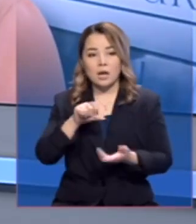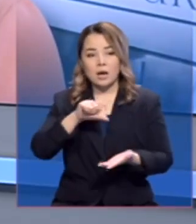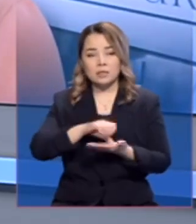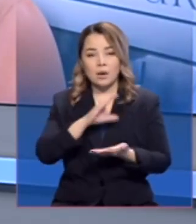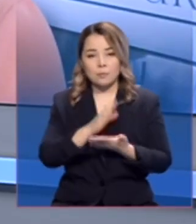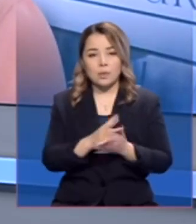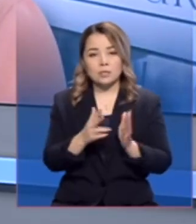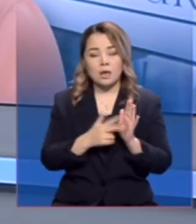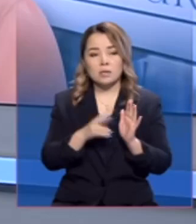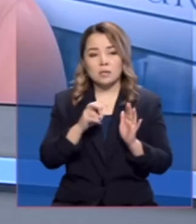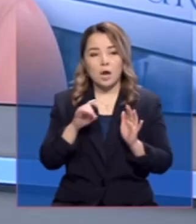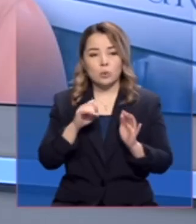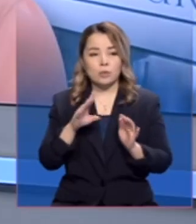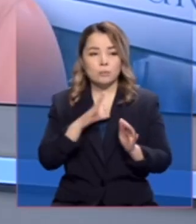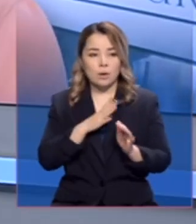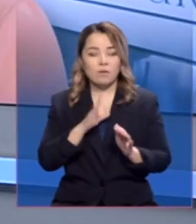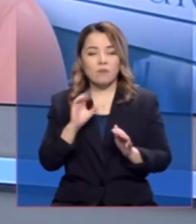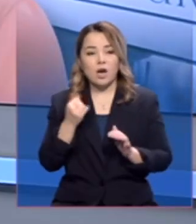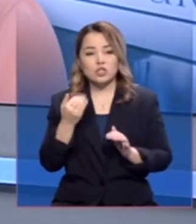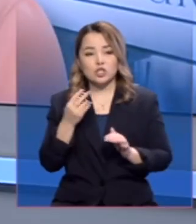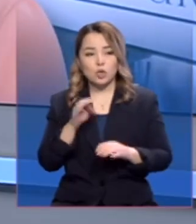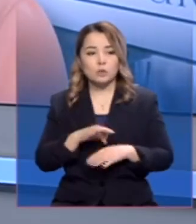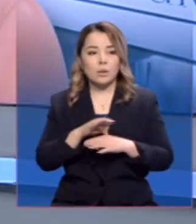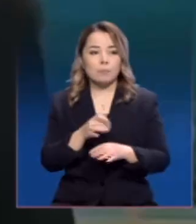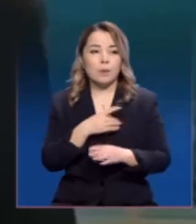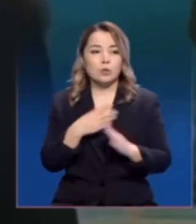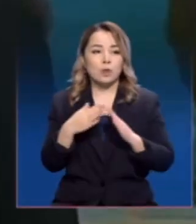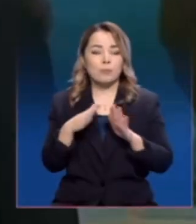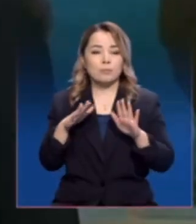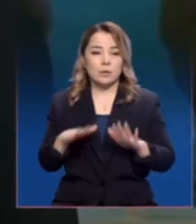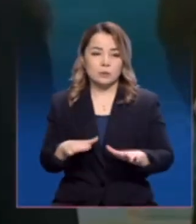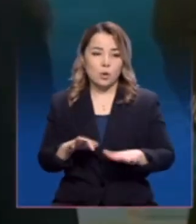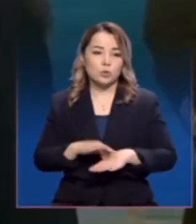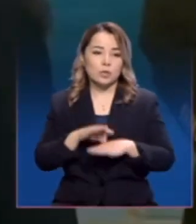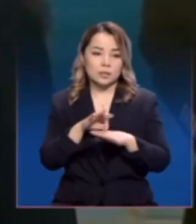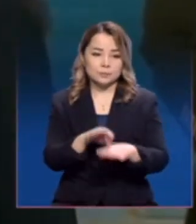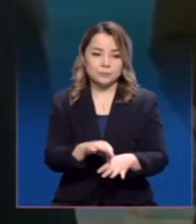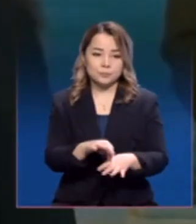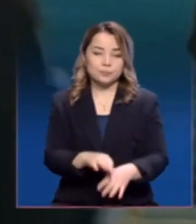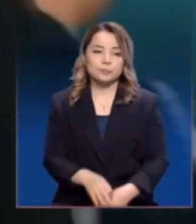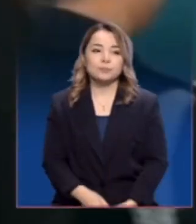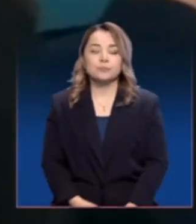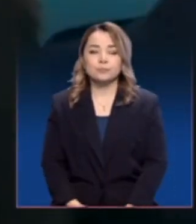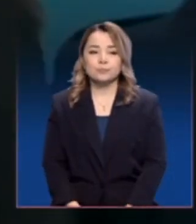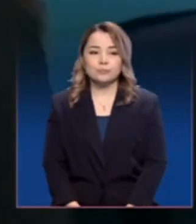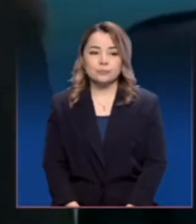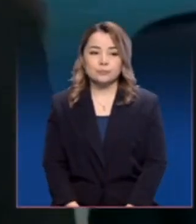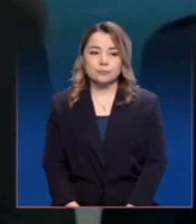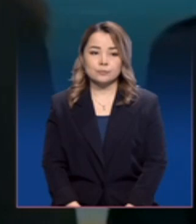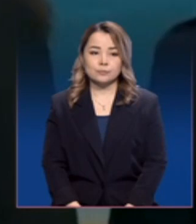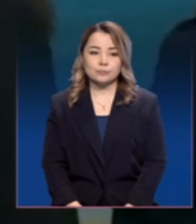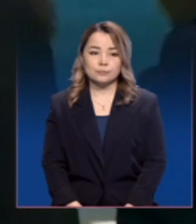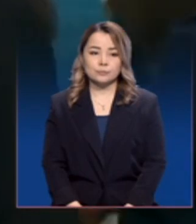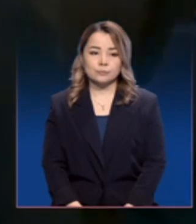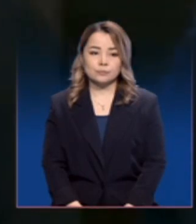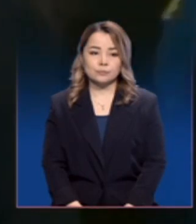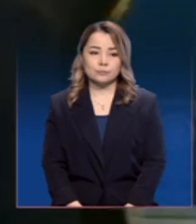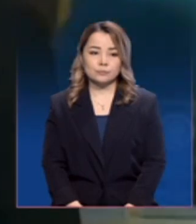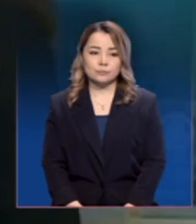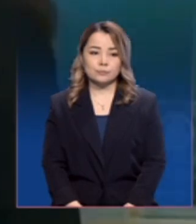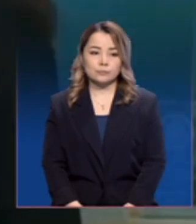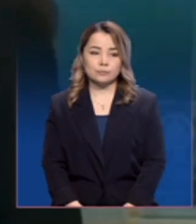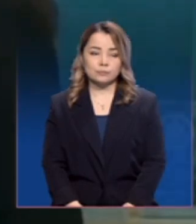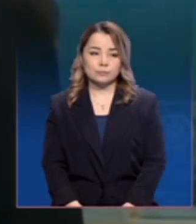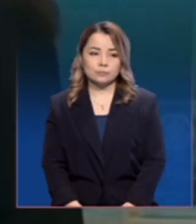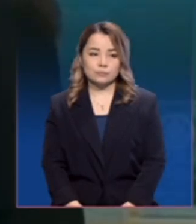күні Вашингтондағы Ақ үйде өтті. During political unrest in Kazakhstan, which resulted in deaths and credible reports